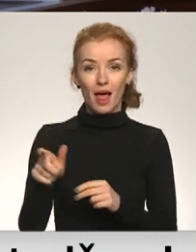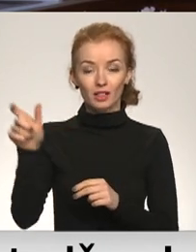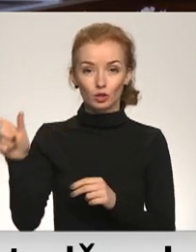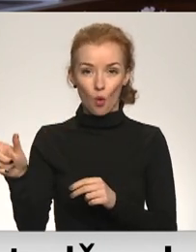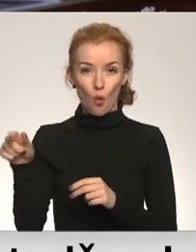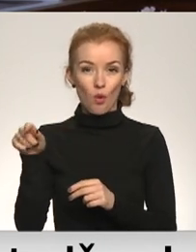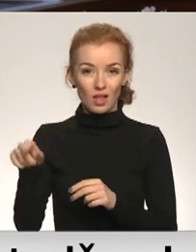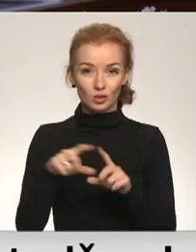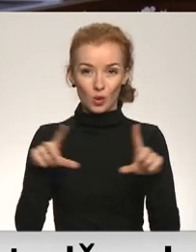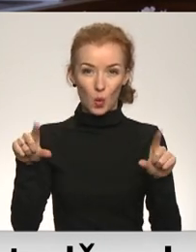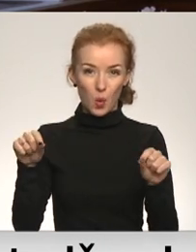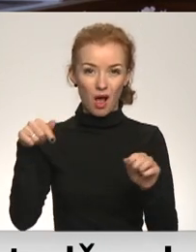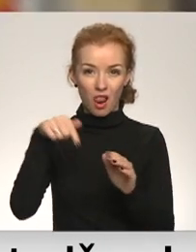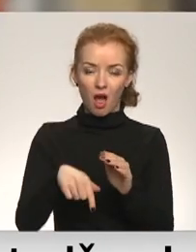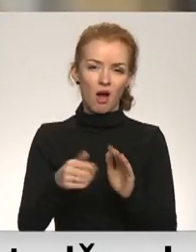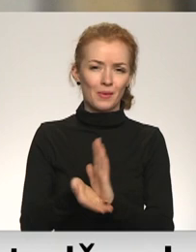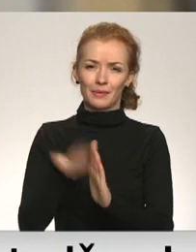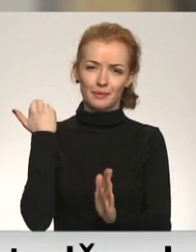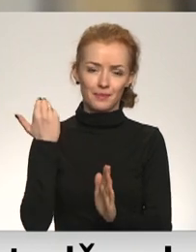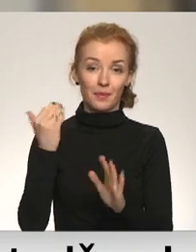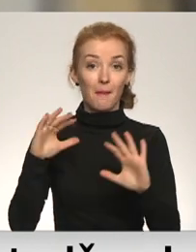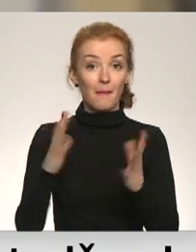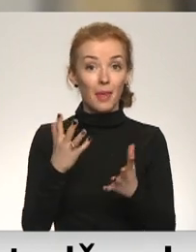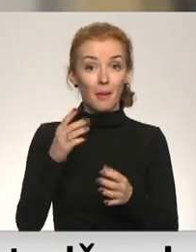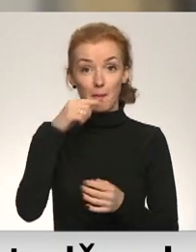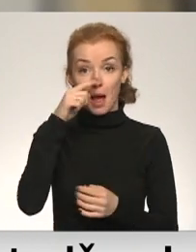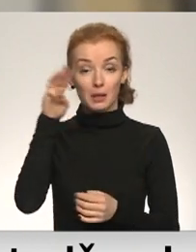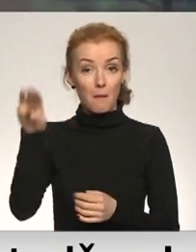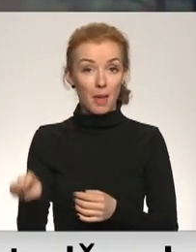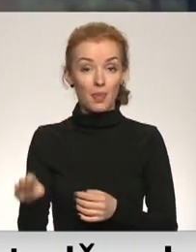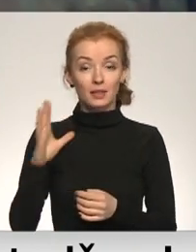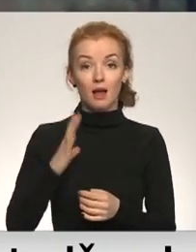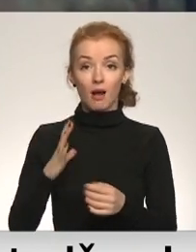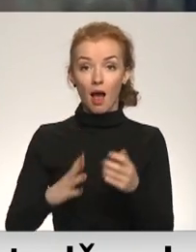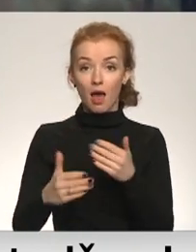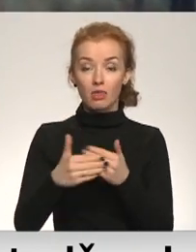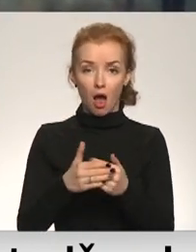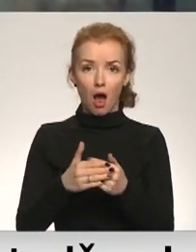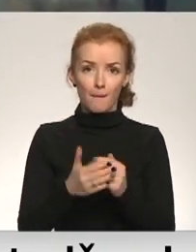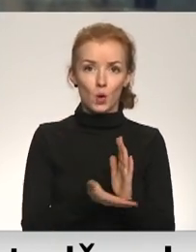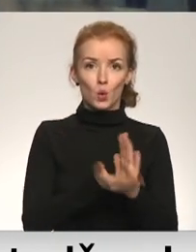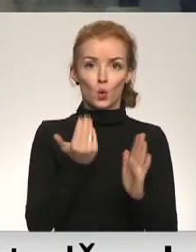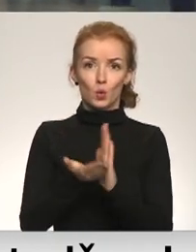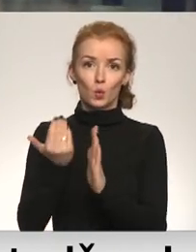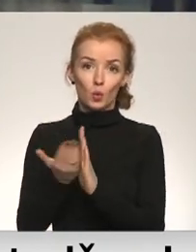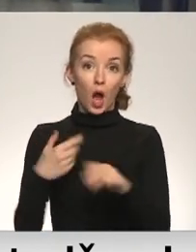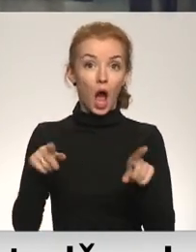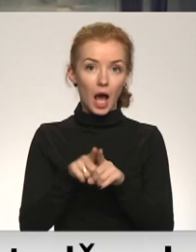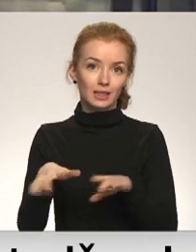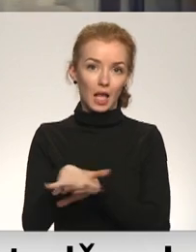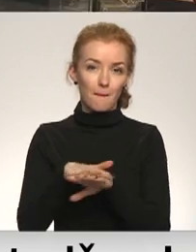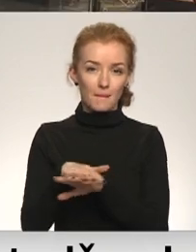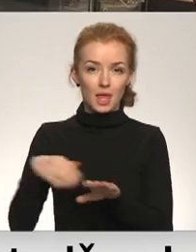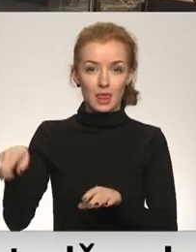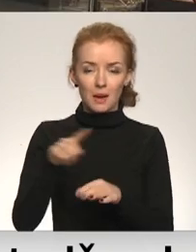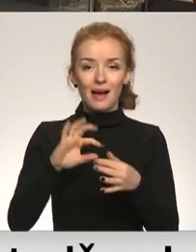skolas situācijā atcelt. Bet martā varētu būt gaidāmi būtiski atvieglojumi plašākai sabiedrībai.